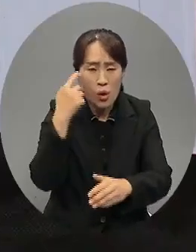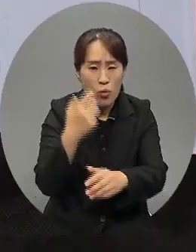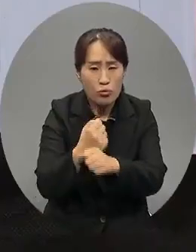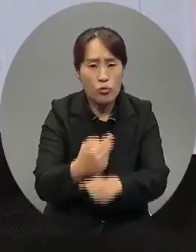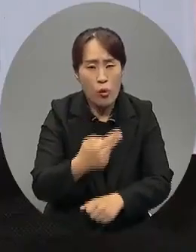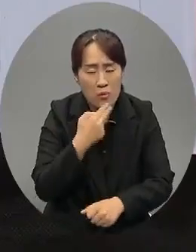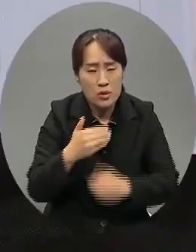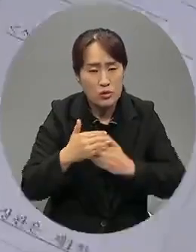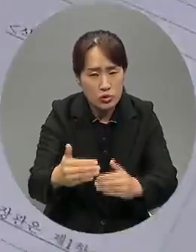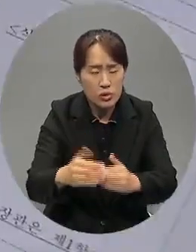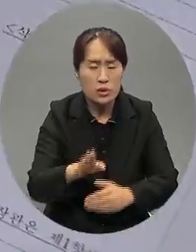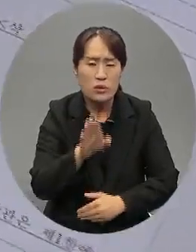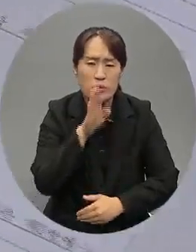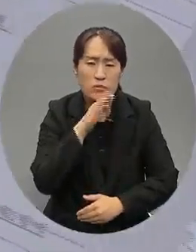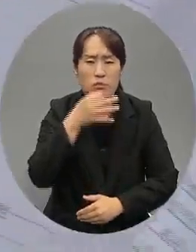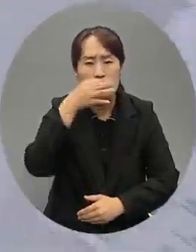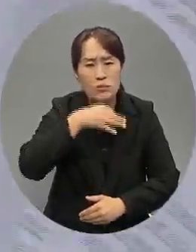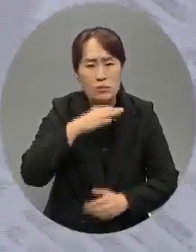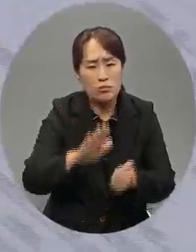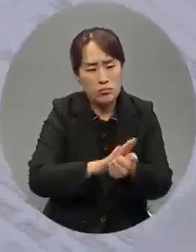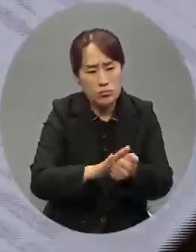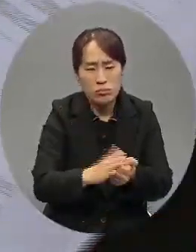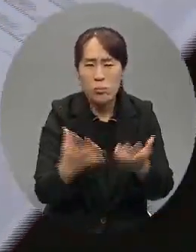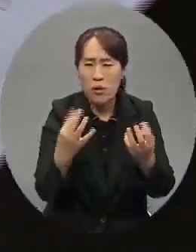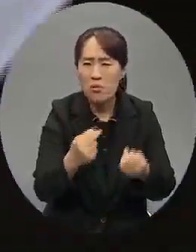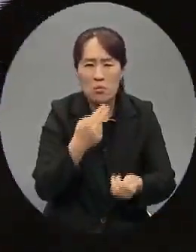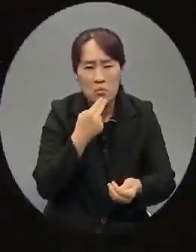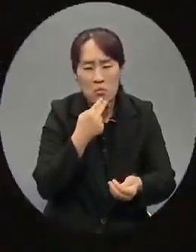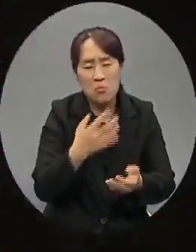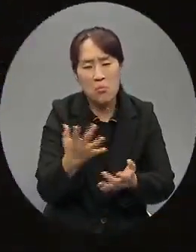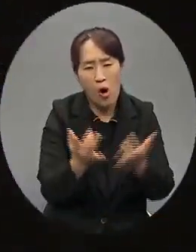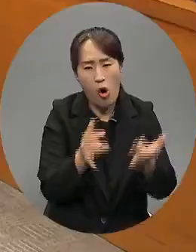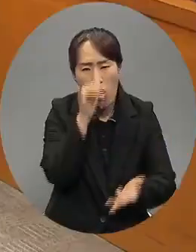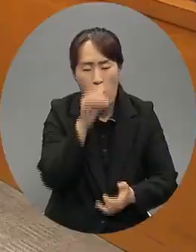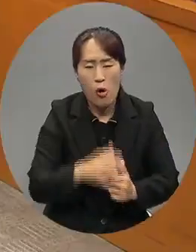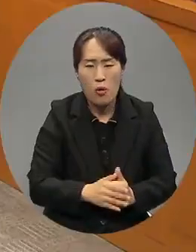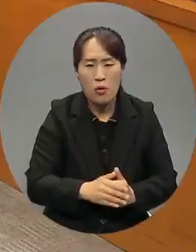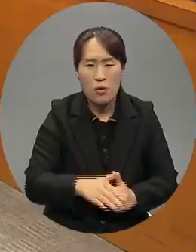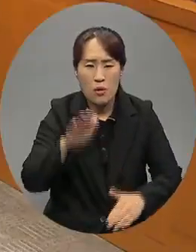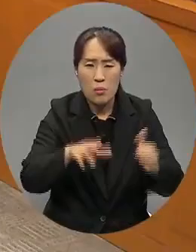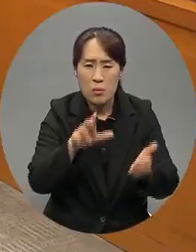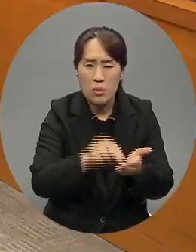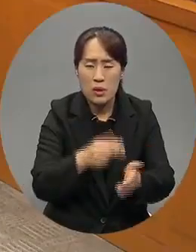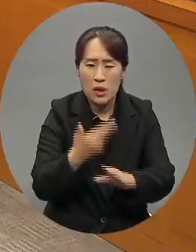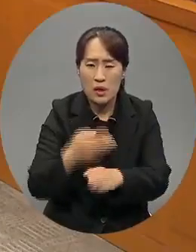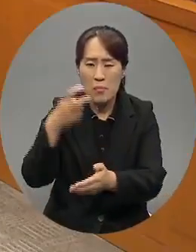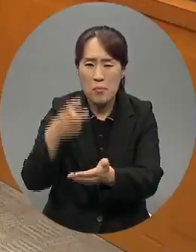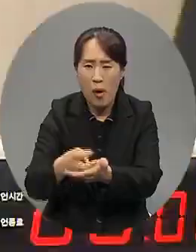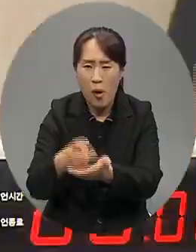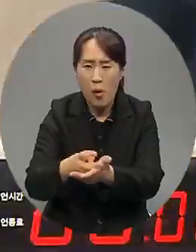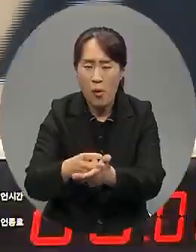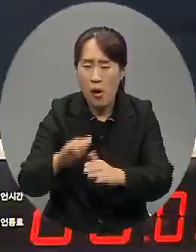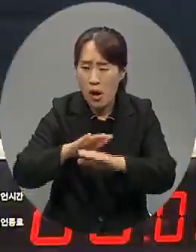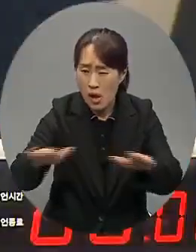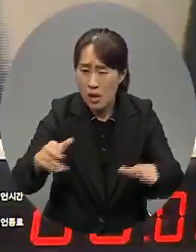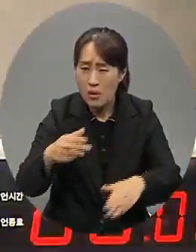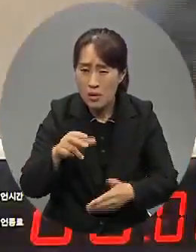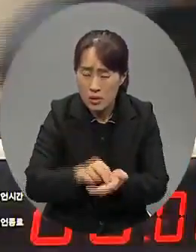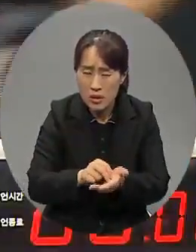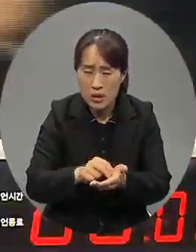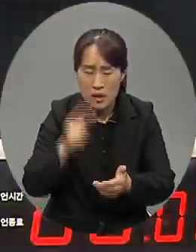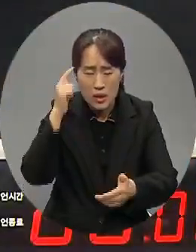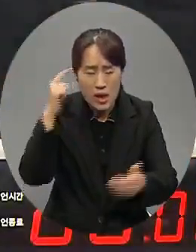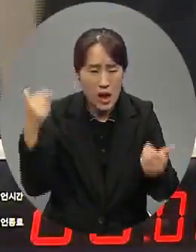면제 등 실질적인 특례 조항은 없습니다. 형평성 문제며 다른 법률과의 충돌 등으로 이견과